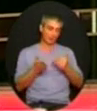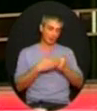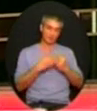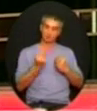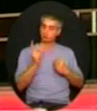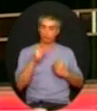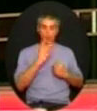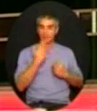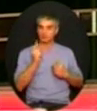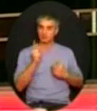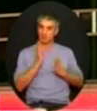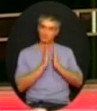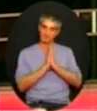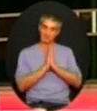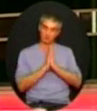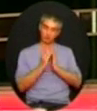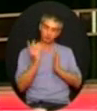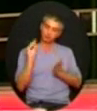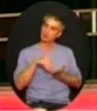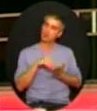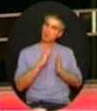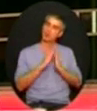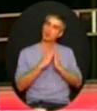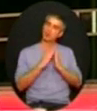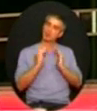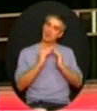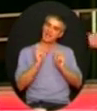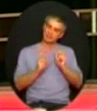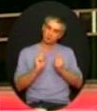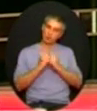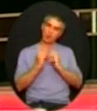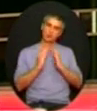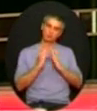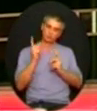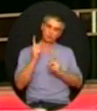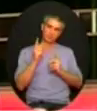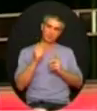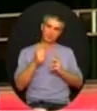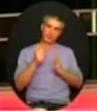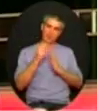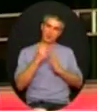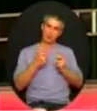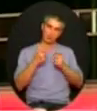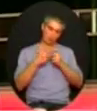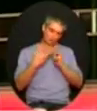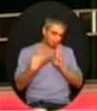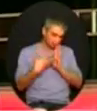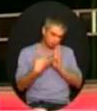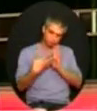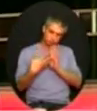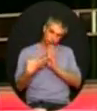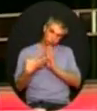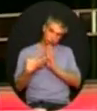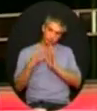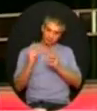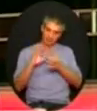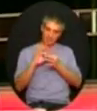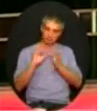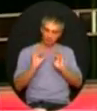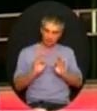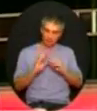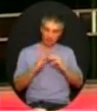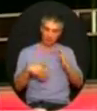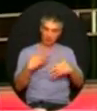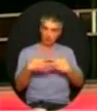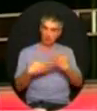שאינו ישראל, ישראלי, הוא מבקש בעבורו תושבות או אזרחות, מנהל האוכלוסין בודק עם הקשר אמיתי וכן